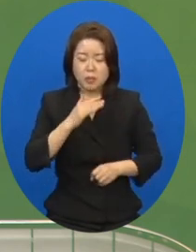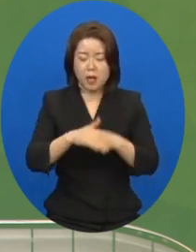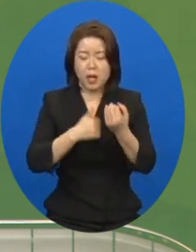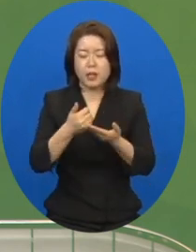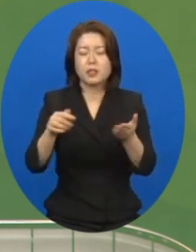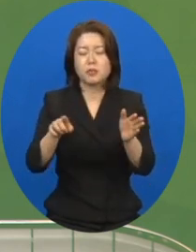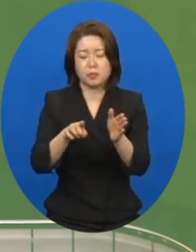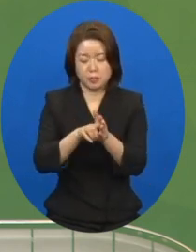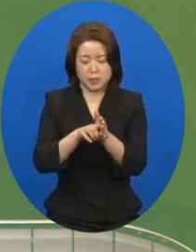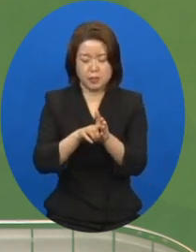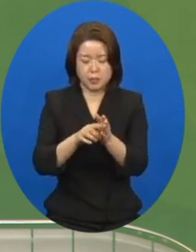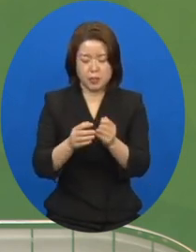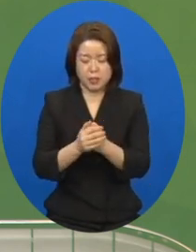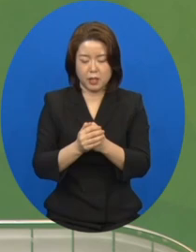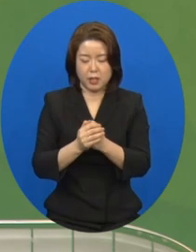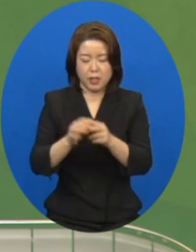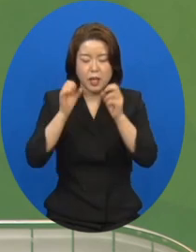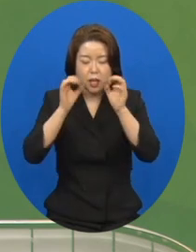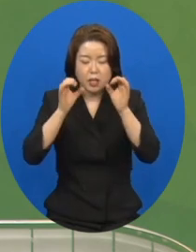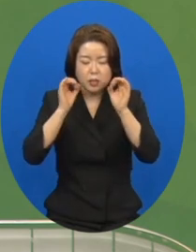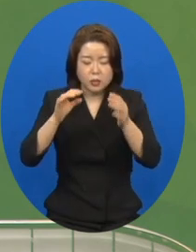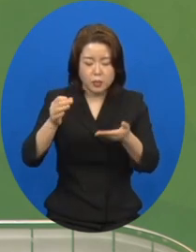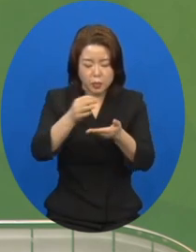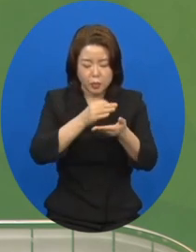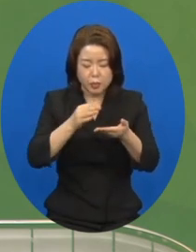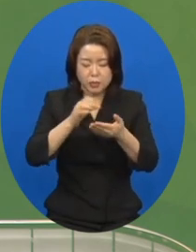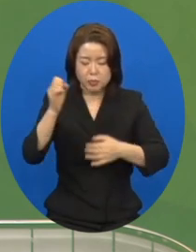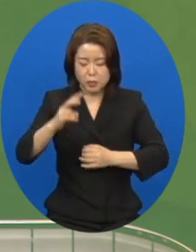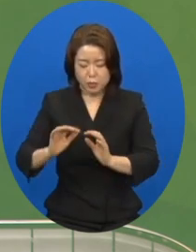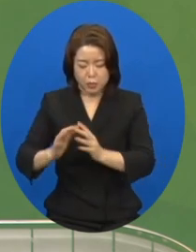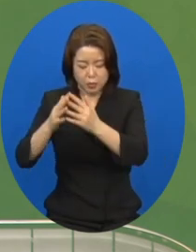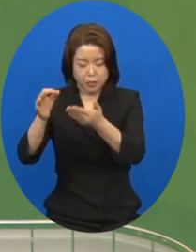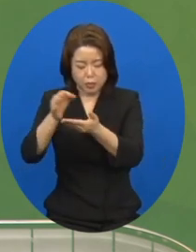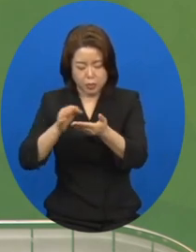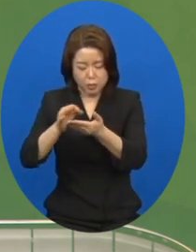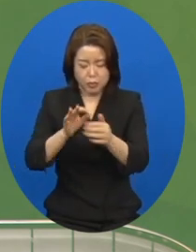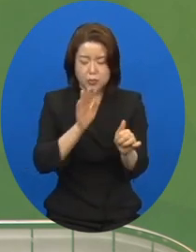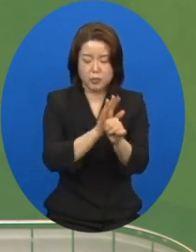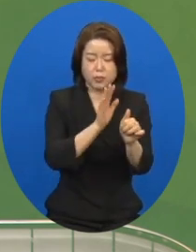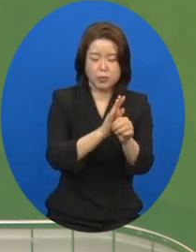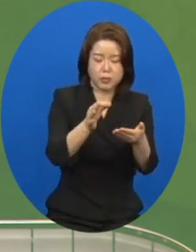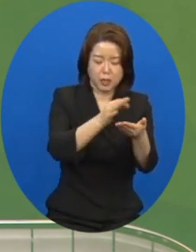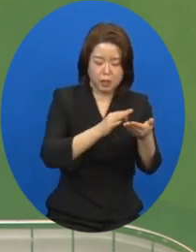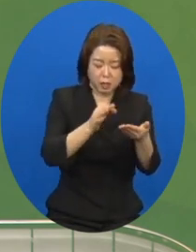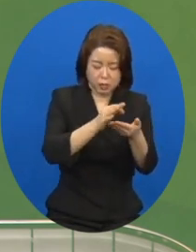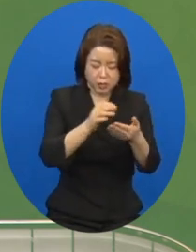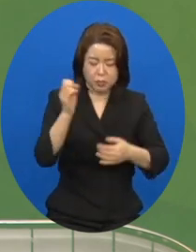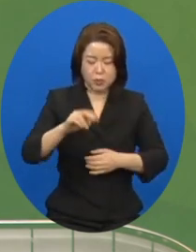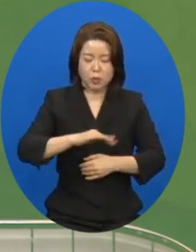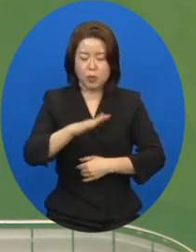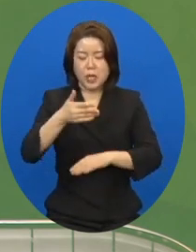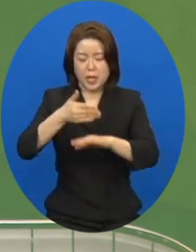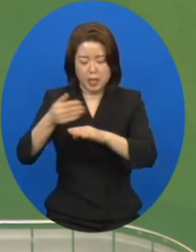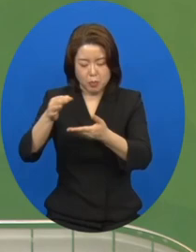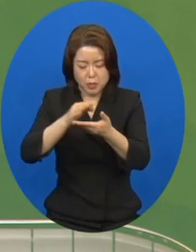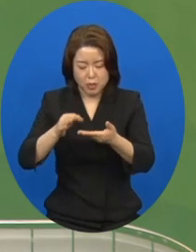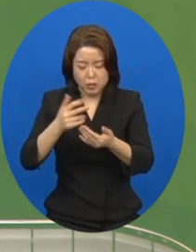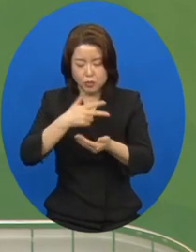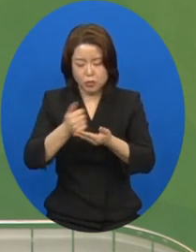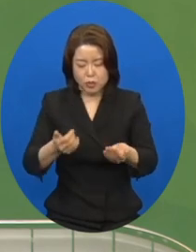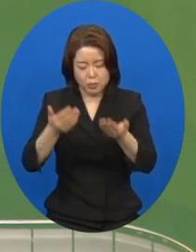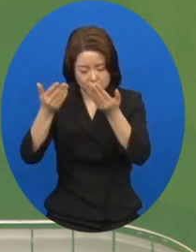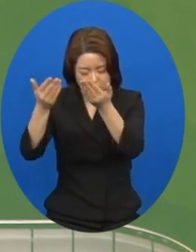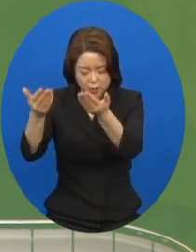믿습니다. 선교헌금, 또 건축헌금, 구제헌금, 또 우리의 감사헌금을 주님께